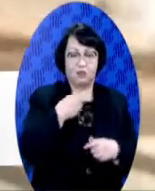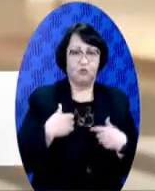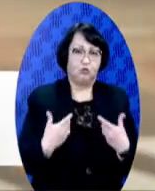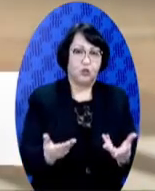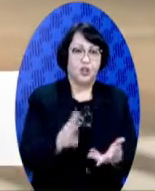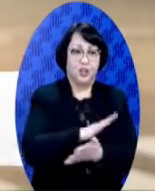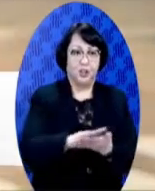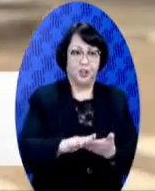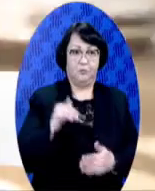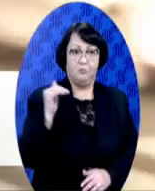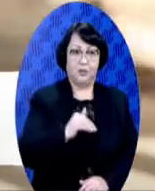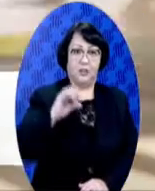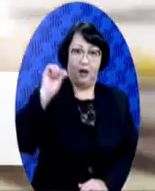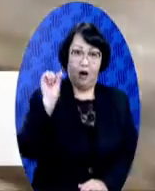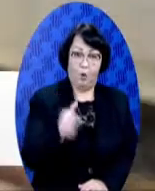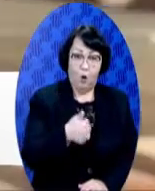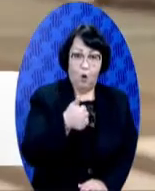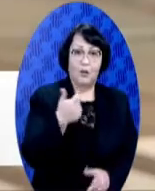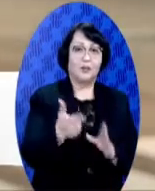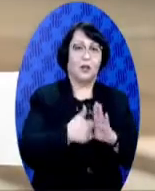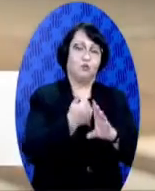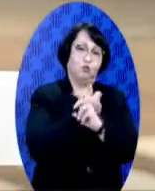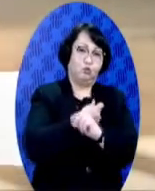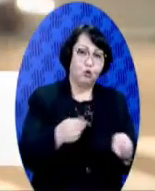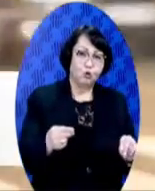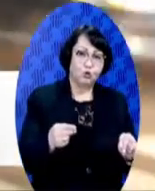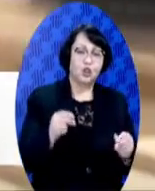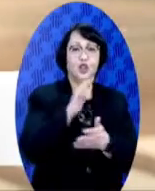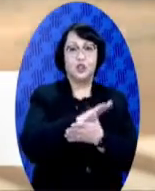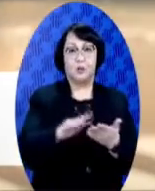шинэ машин авсан тохиолдолд татвараас чөлөөлөх шинэ